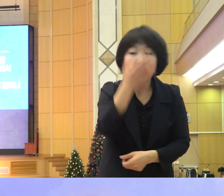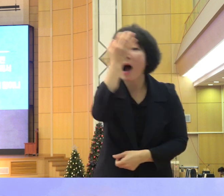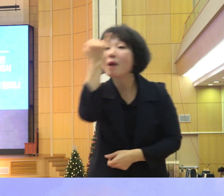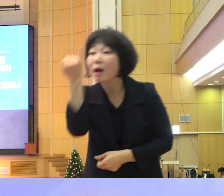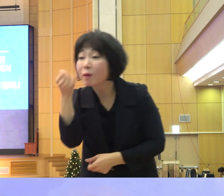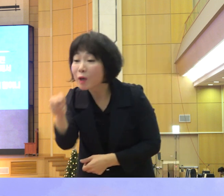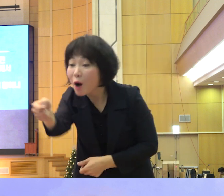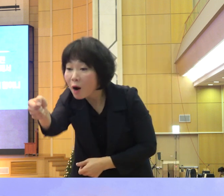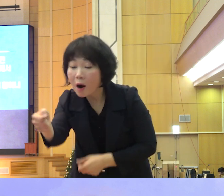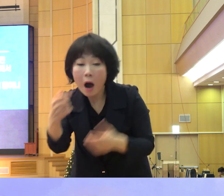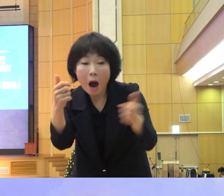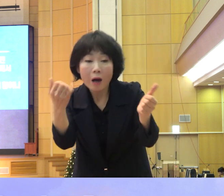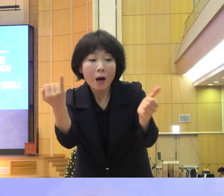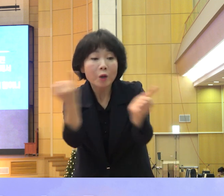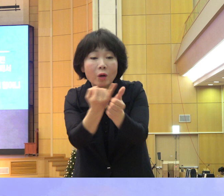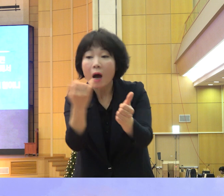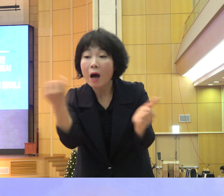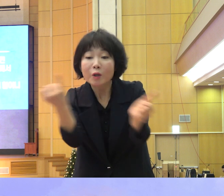사셨어요?